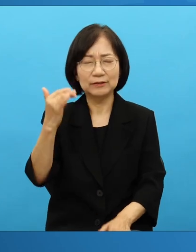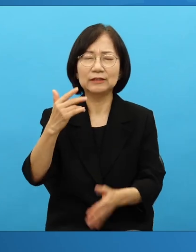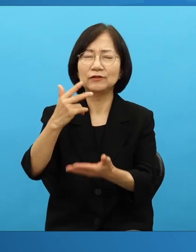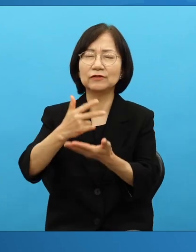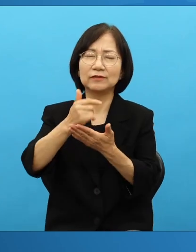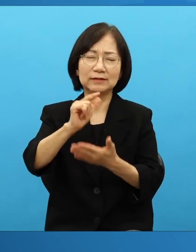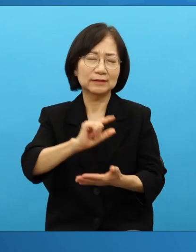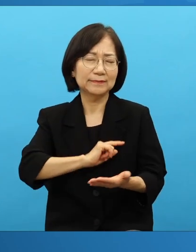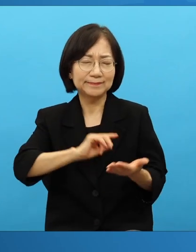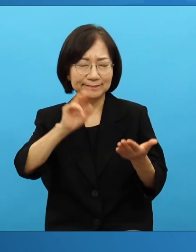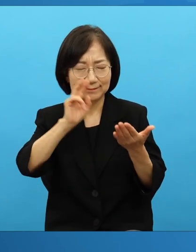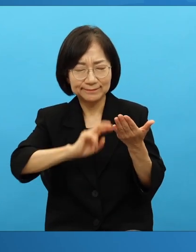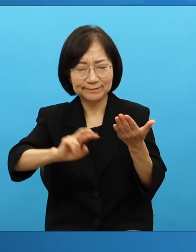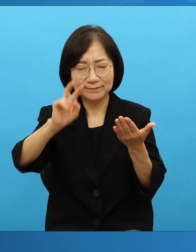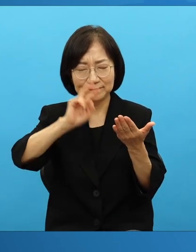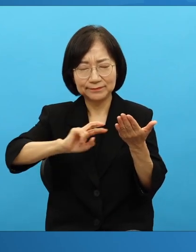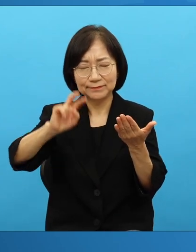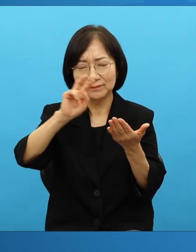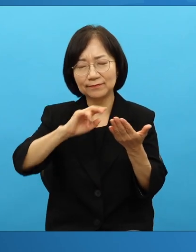찬양하라.